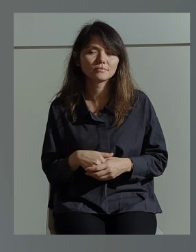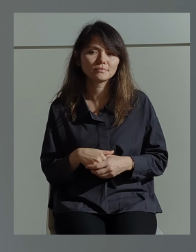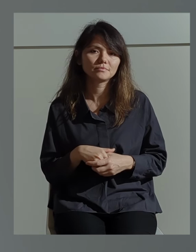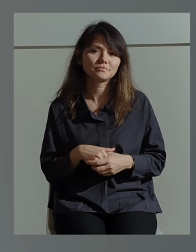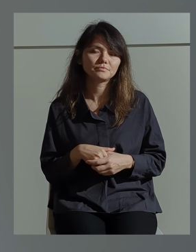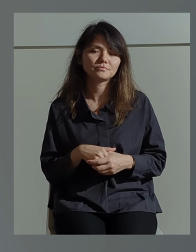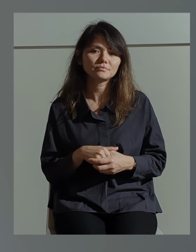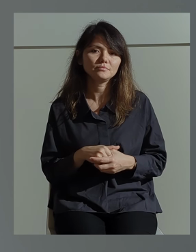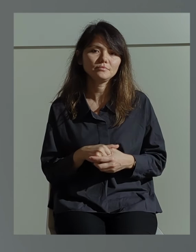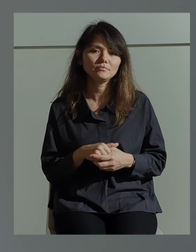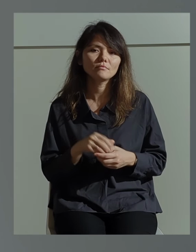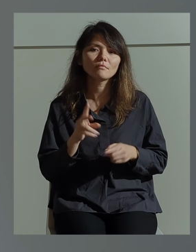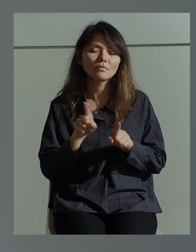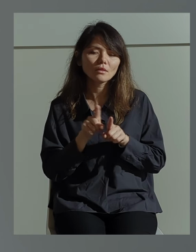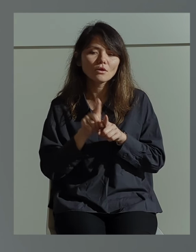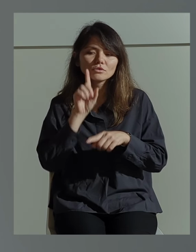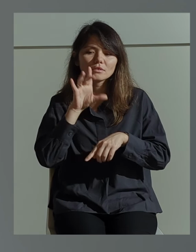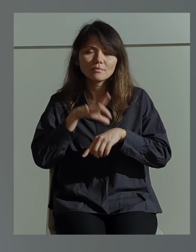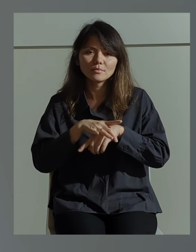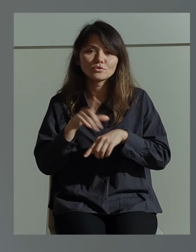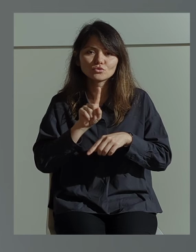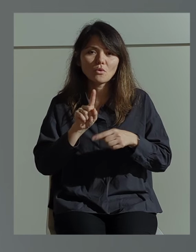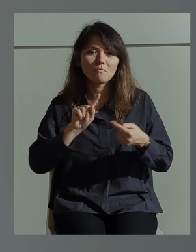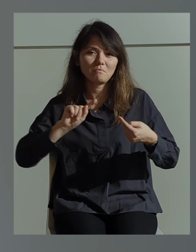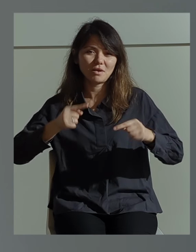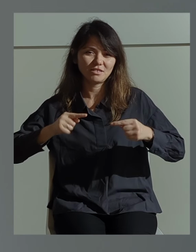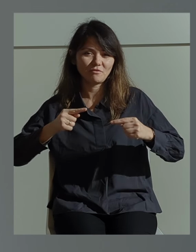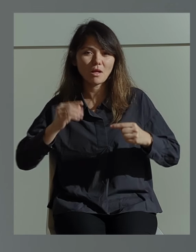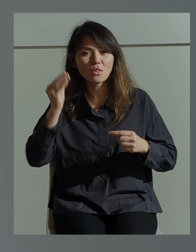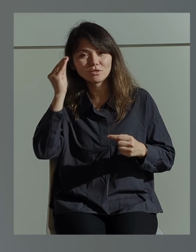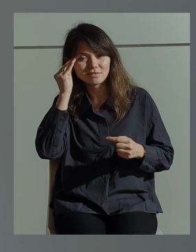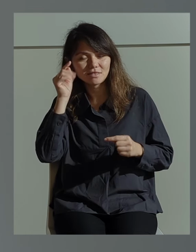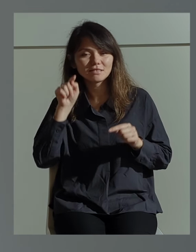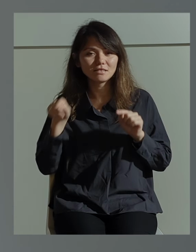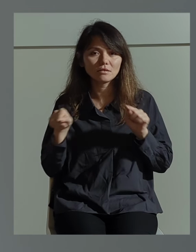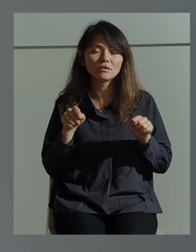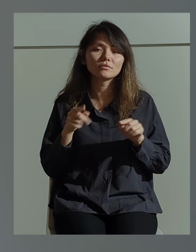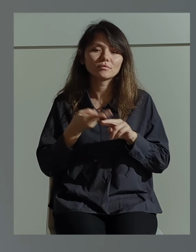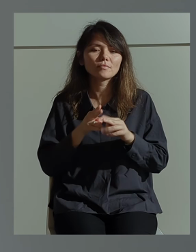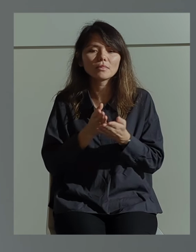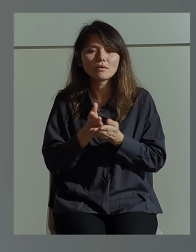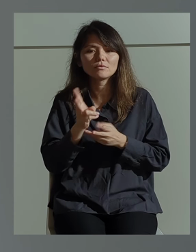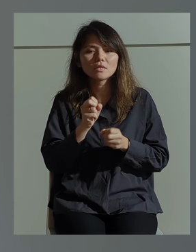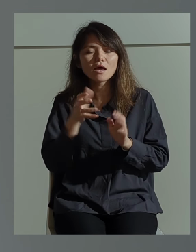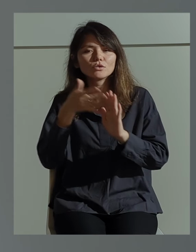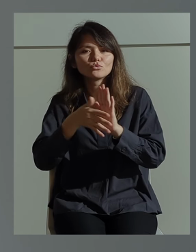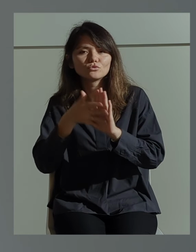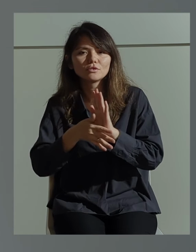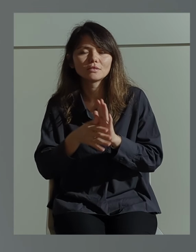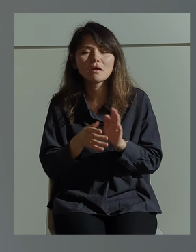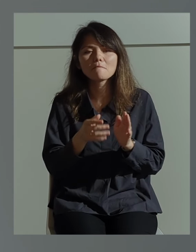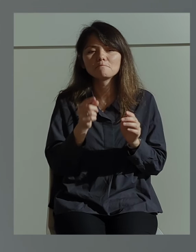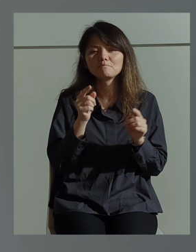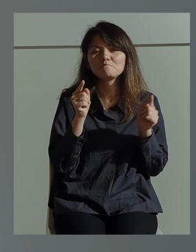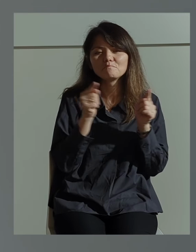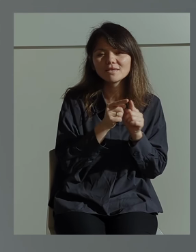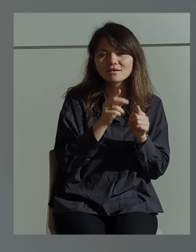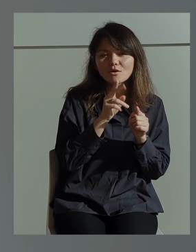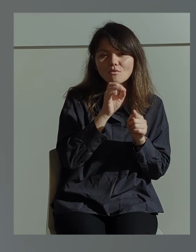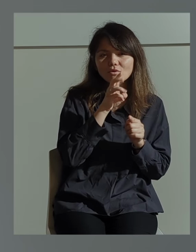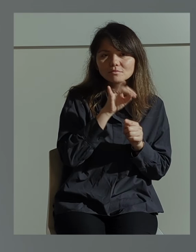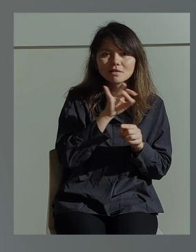жизни несложно заметить что эти противоположные точки зрения направлены на изучение микрокосма макрокосма с